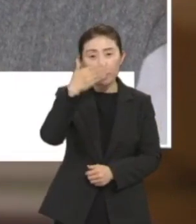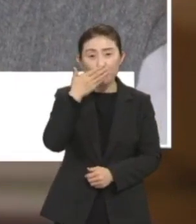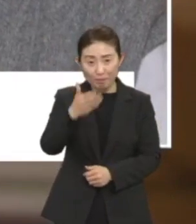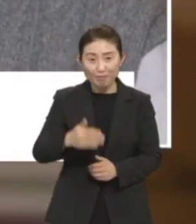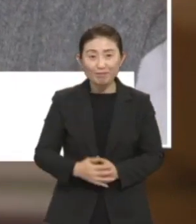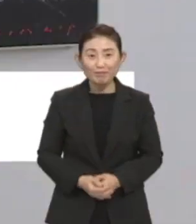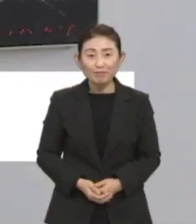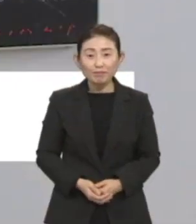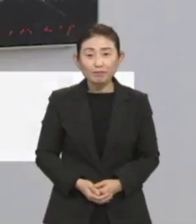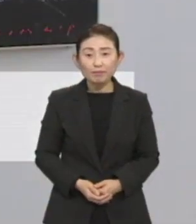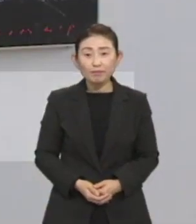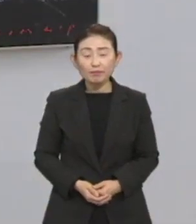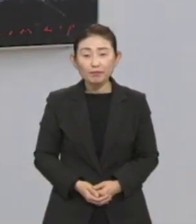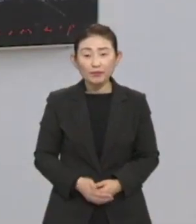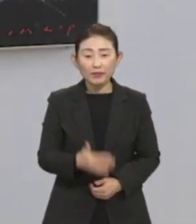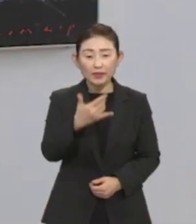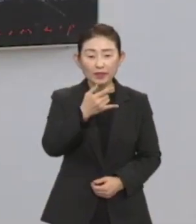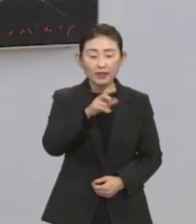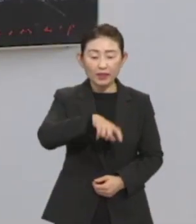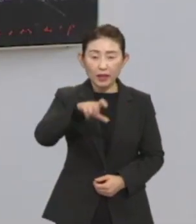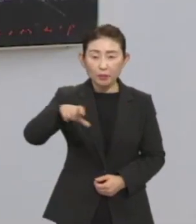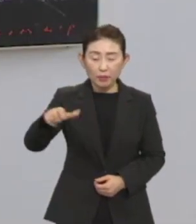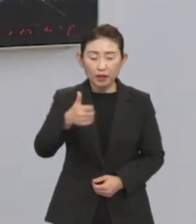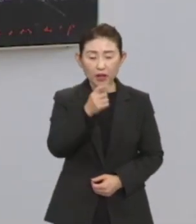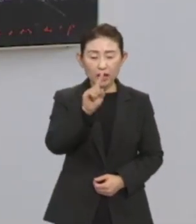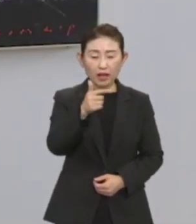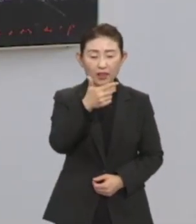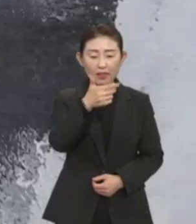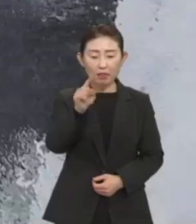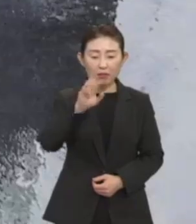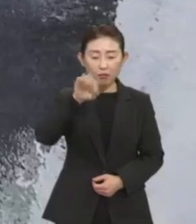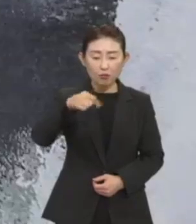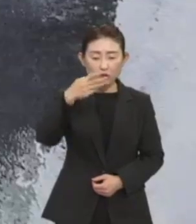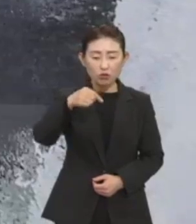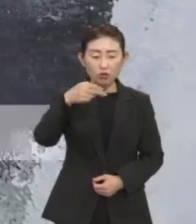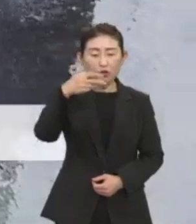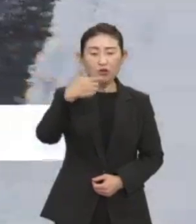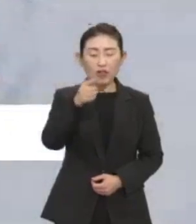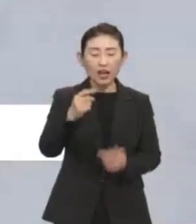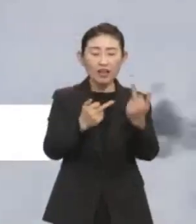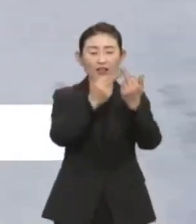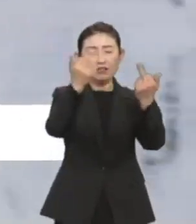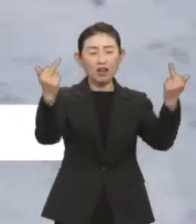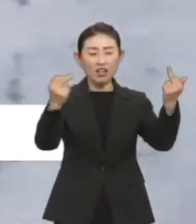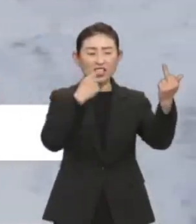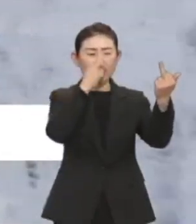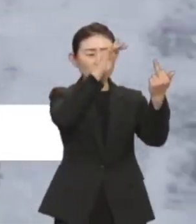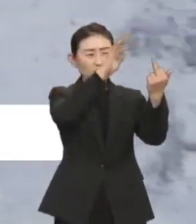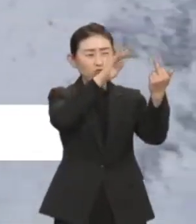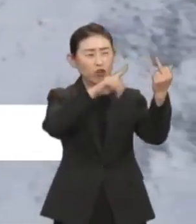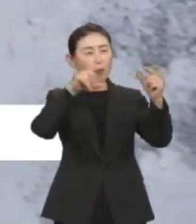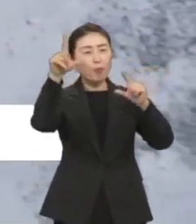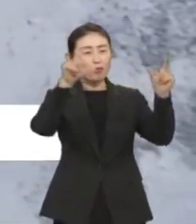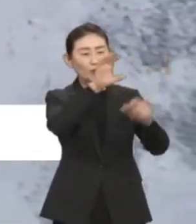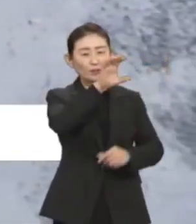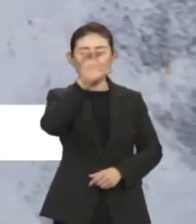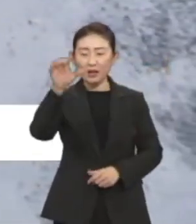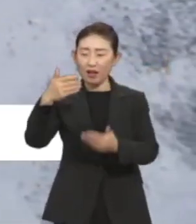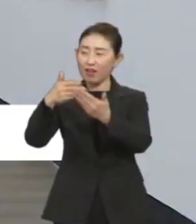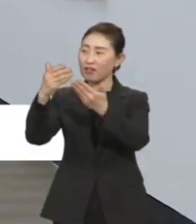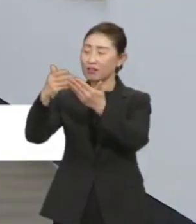수 있는 네팔 히말라야 안나푸르나의 광대한 설산의 풍경을 작가의 감성으로 담백하게